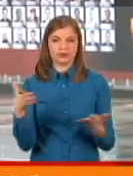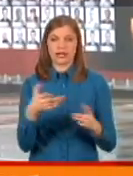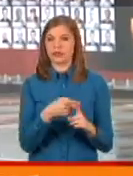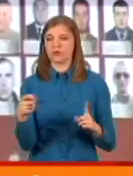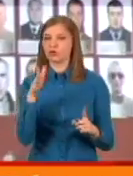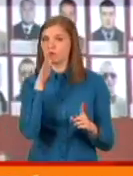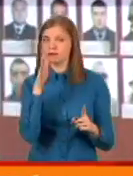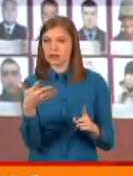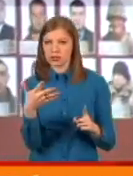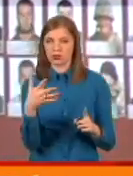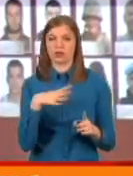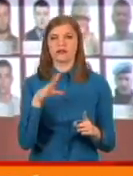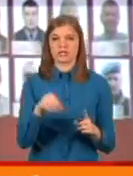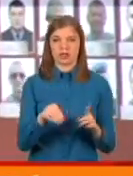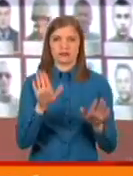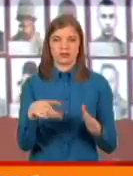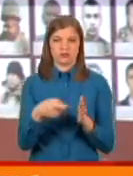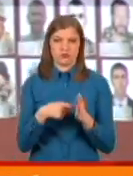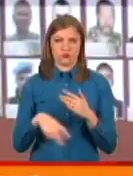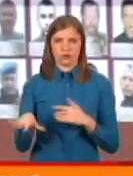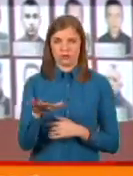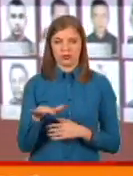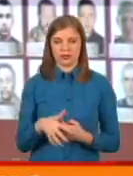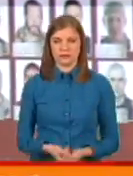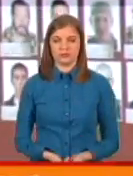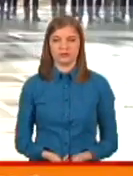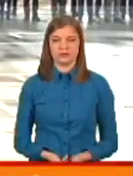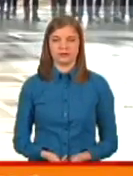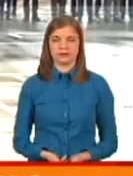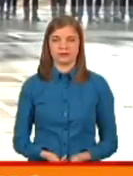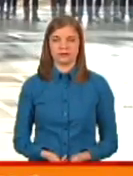впродовж 5 років загинули на Донбасі.